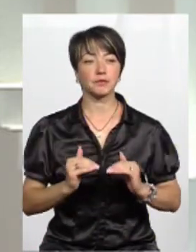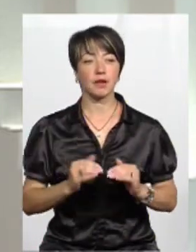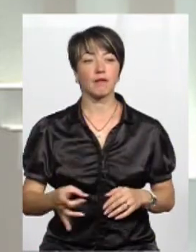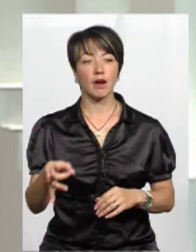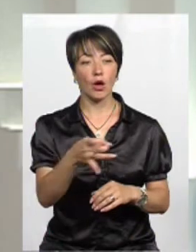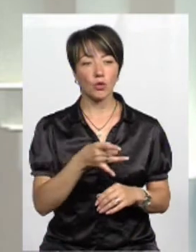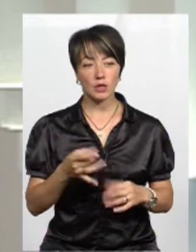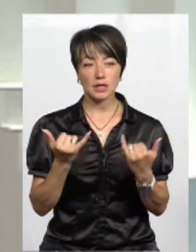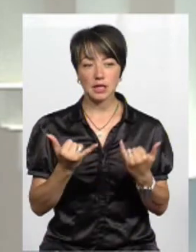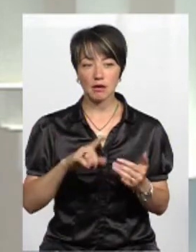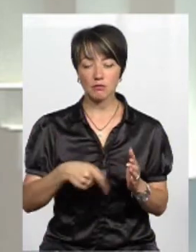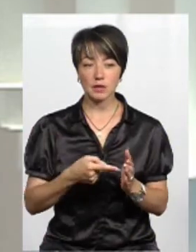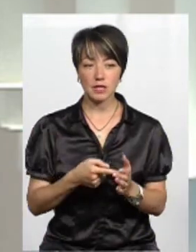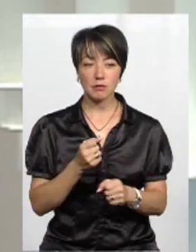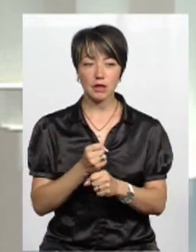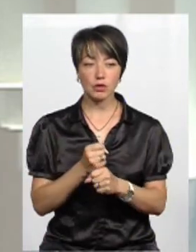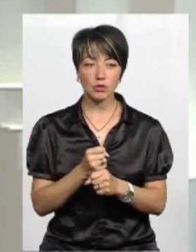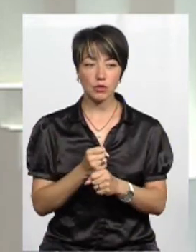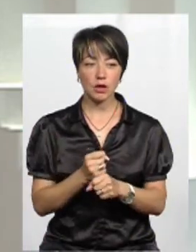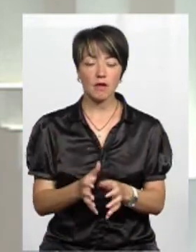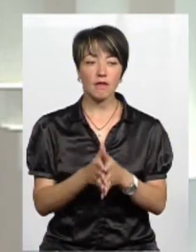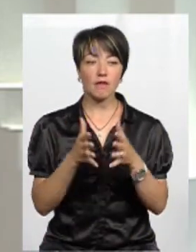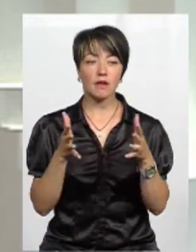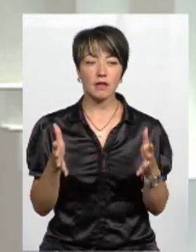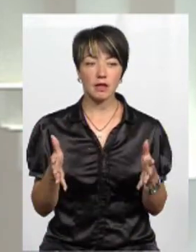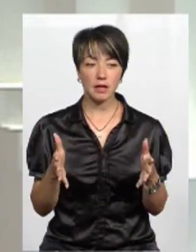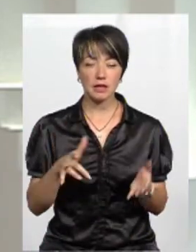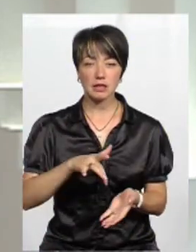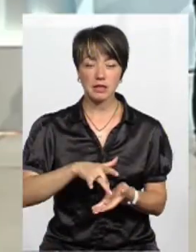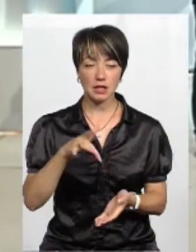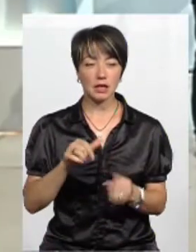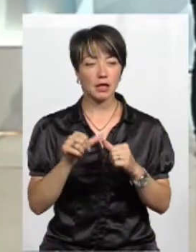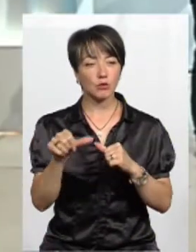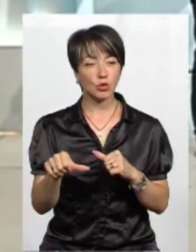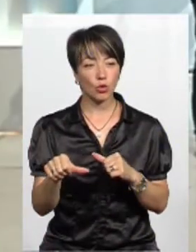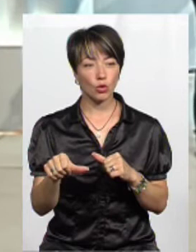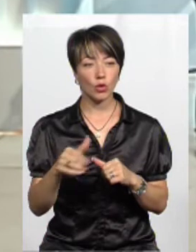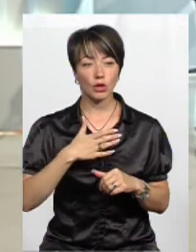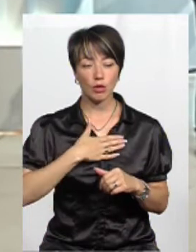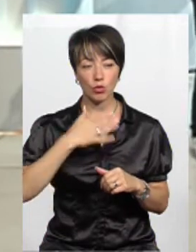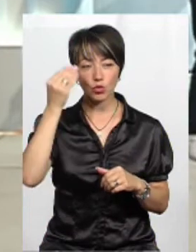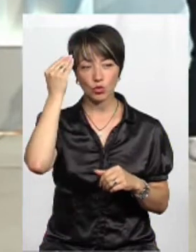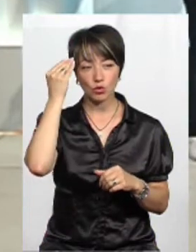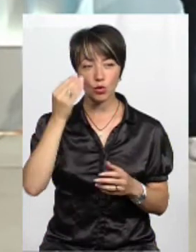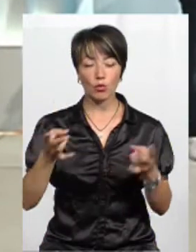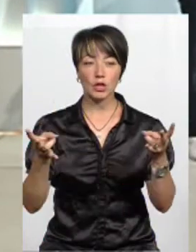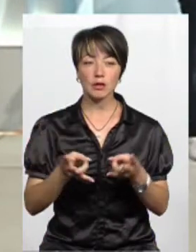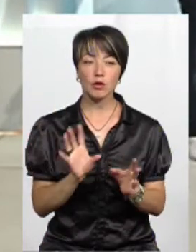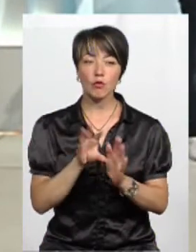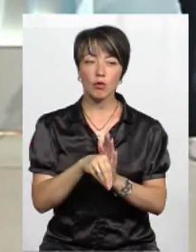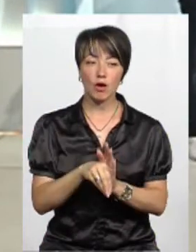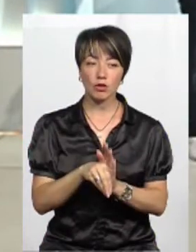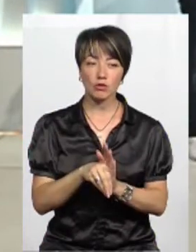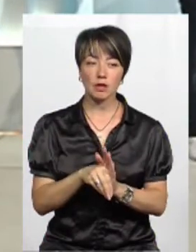в тому числі, тому що зараз в місті вже діє великий такий центр. Крім того, на мою думку, потрібно